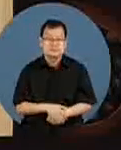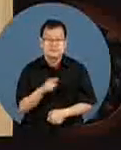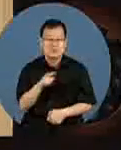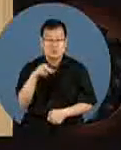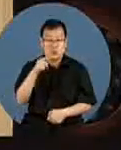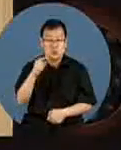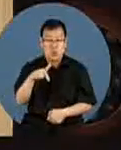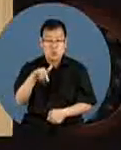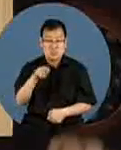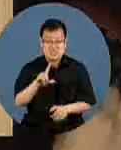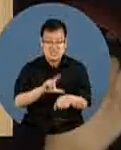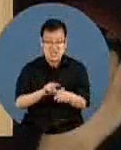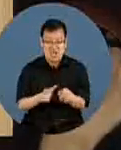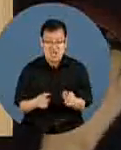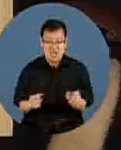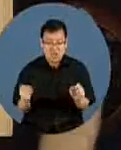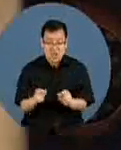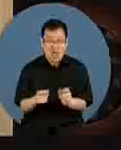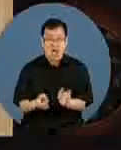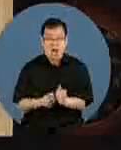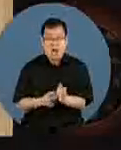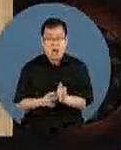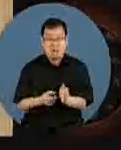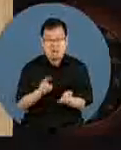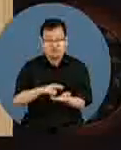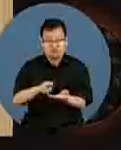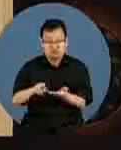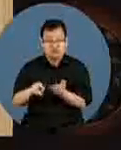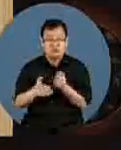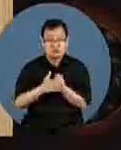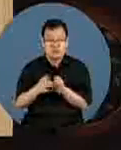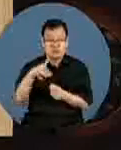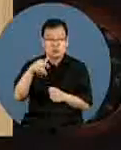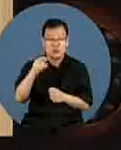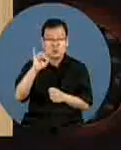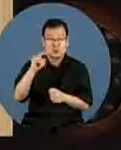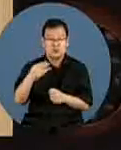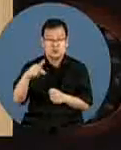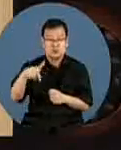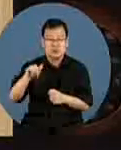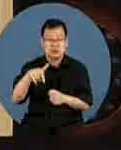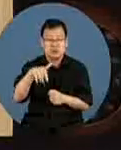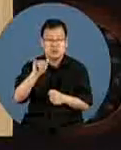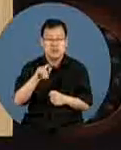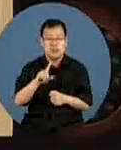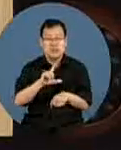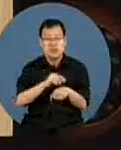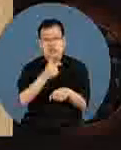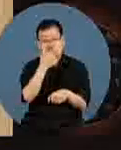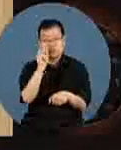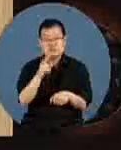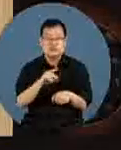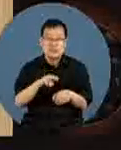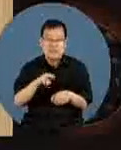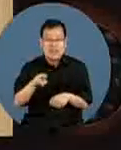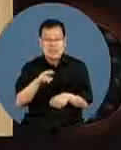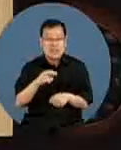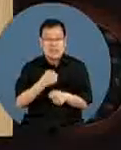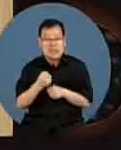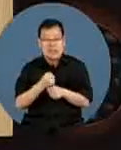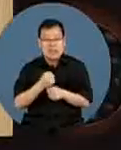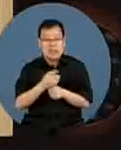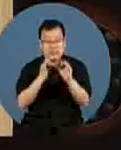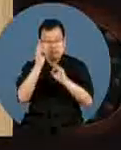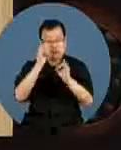속기에, 아무 속기게 하다 보니까, 네. 초읽기에 아무래도 예, 좀 신경이 쓰이는 것 같습니다. 네,